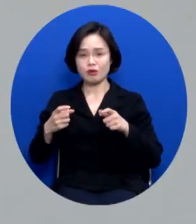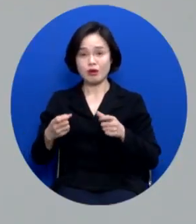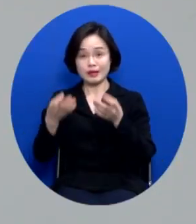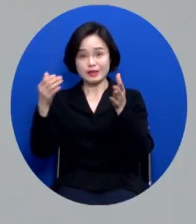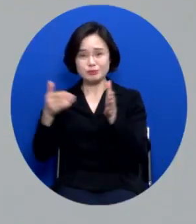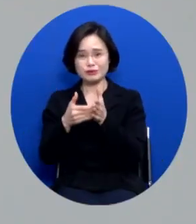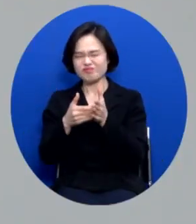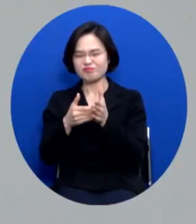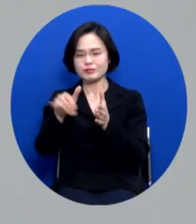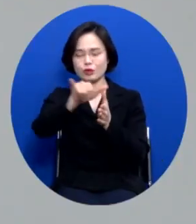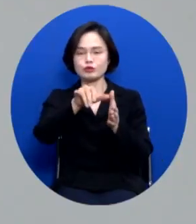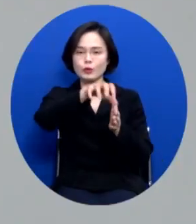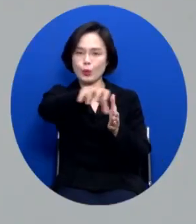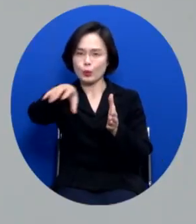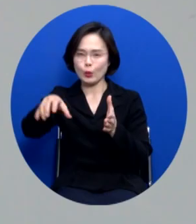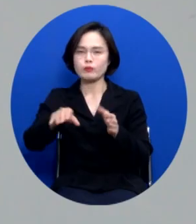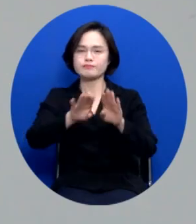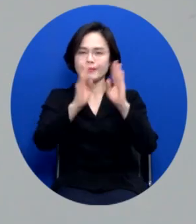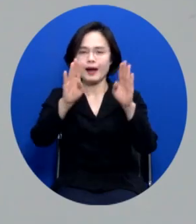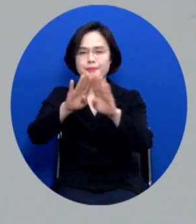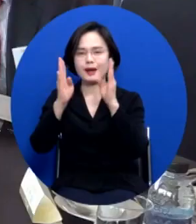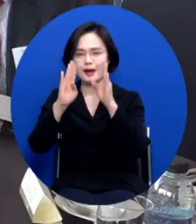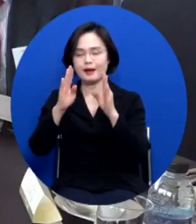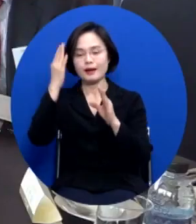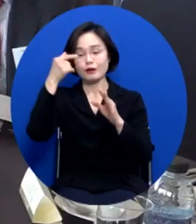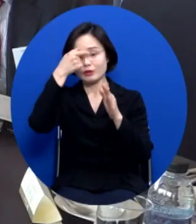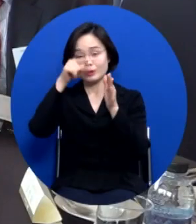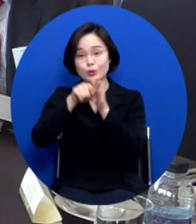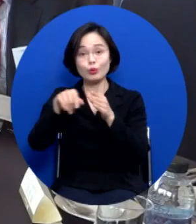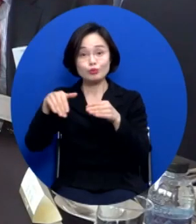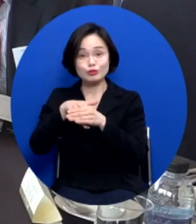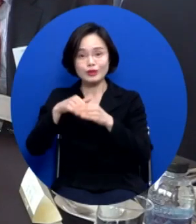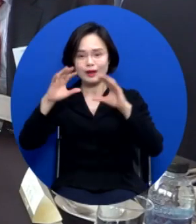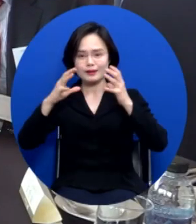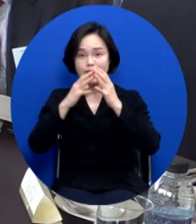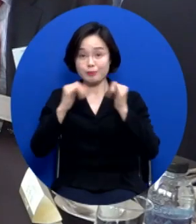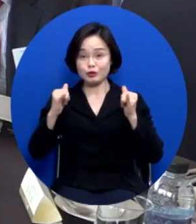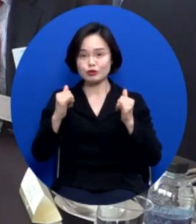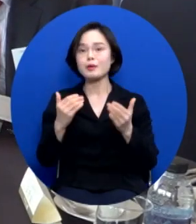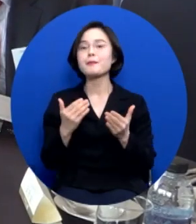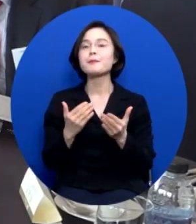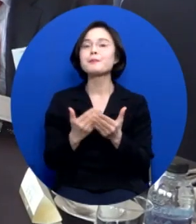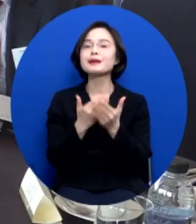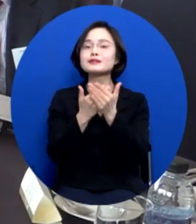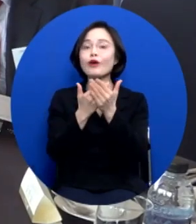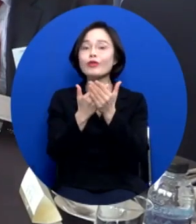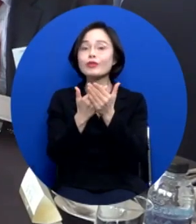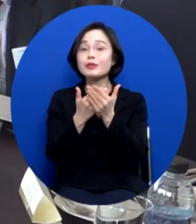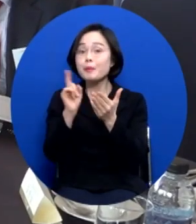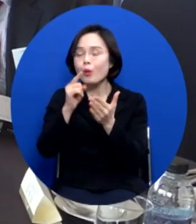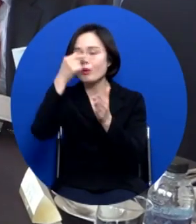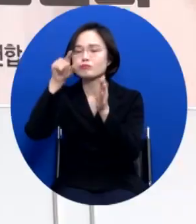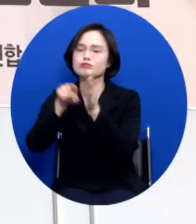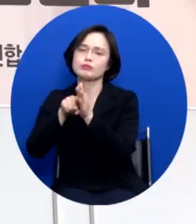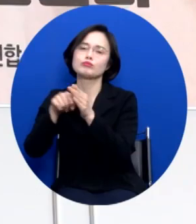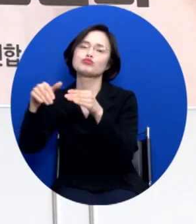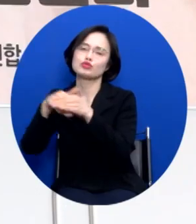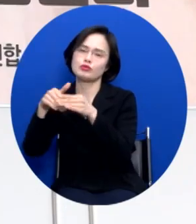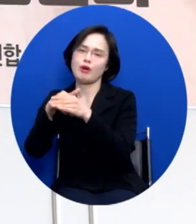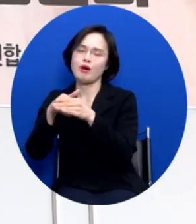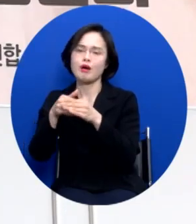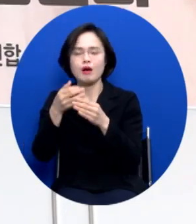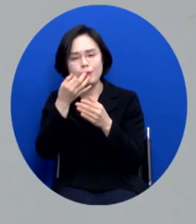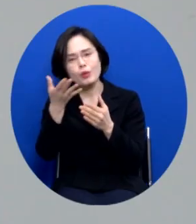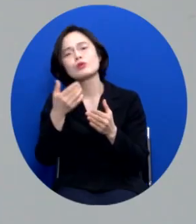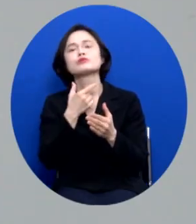각 지역에서 열려 한국의 기독교 문화가 우리 대한민국에 오늘이 있게 했다는 사실을 널리 알리는 계기가 되길 바란다고